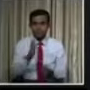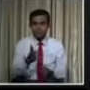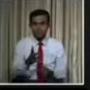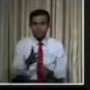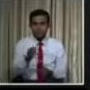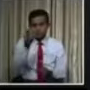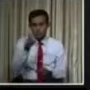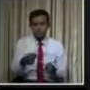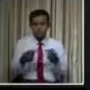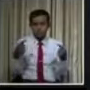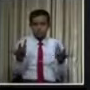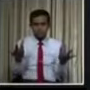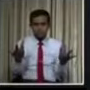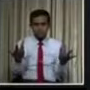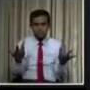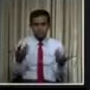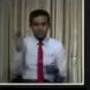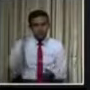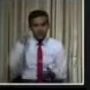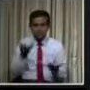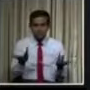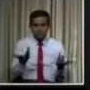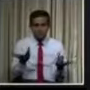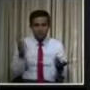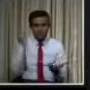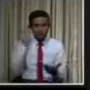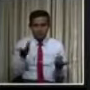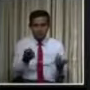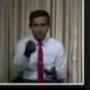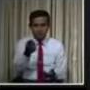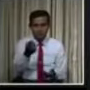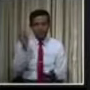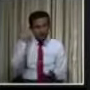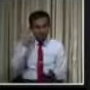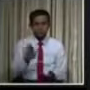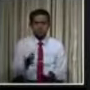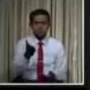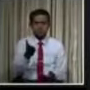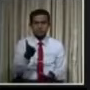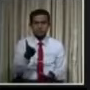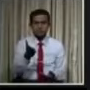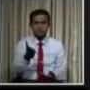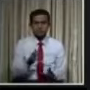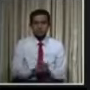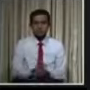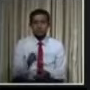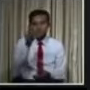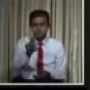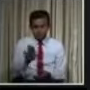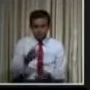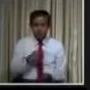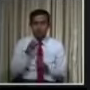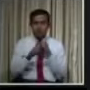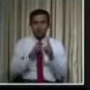මම ඔබතුමාට විරුද්ධුන්නේ නෑ ඇයි අහන් ඉන්න බැරිද අහගෙන ඉන්න පොඩ්ඩක් නෑ තමුන්නාසෙ ඉන්න මම කතා